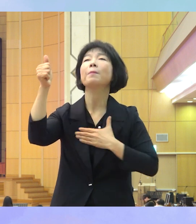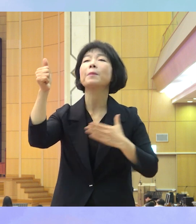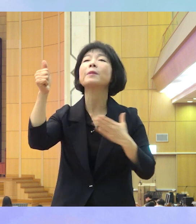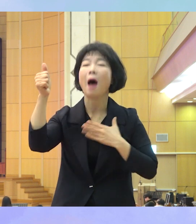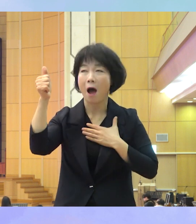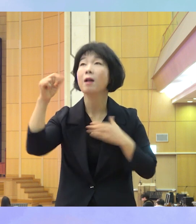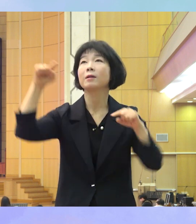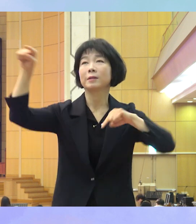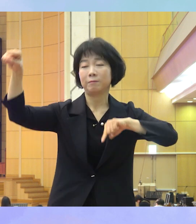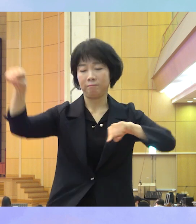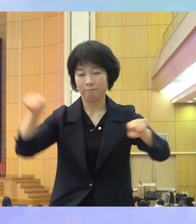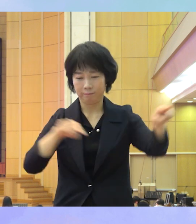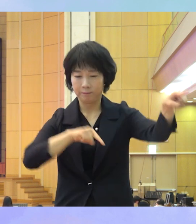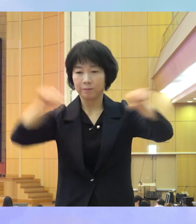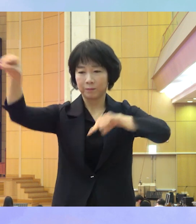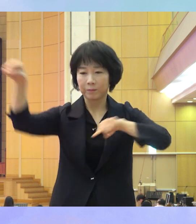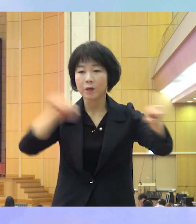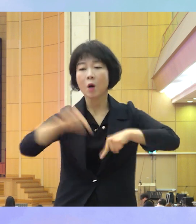주님만 날